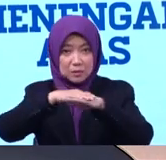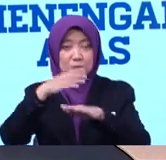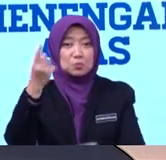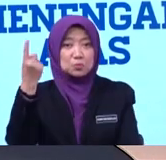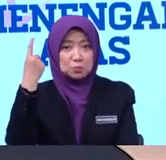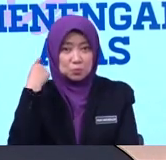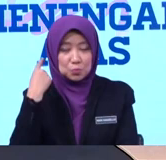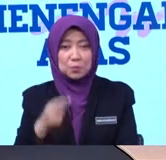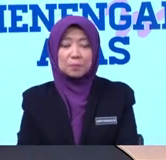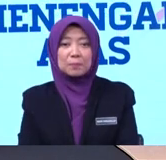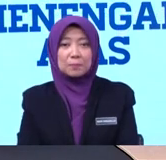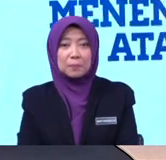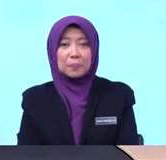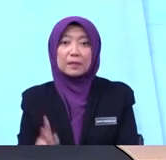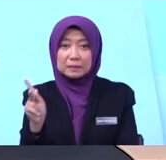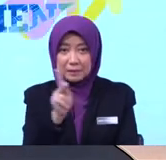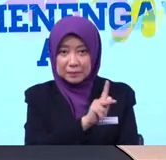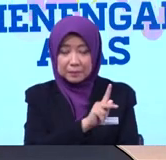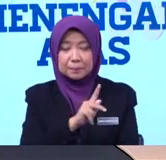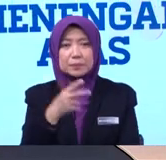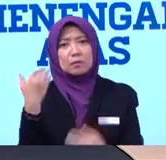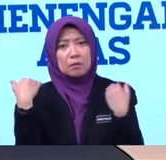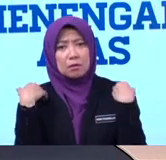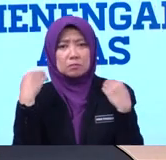boleh lihat gambar di sini